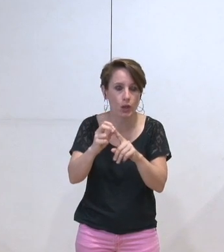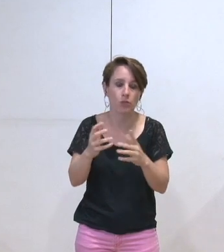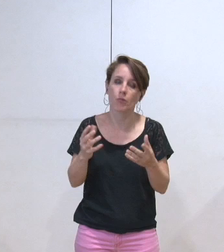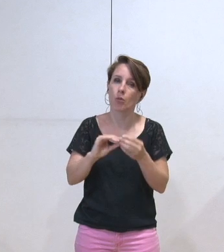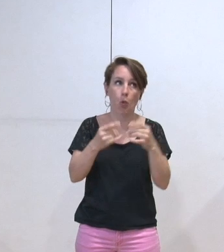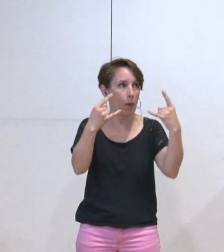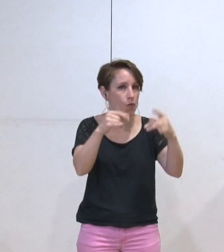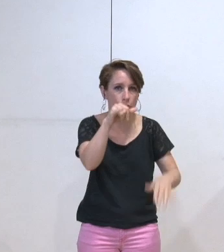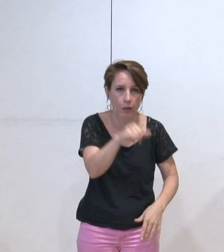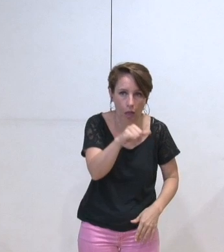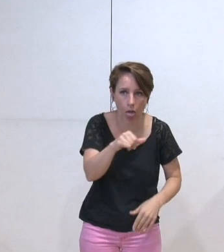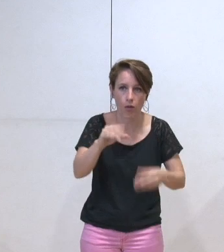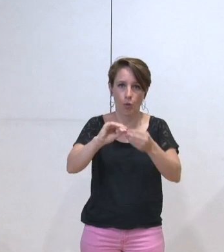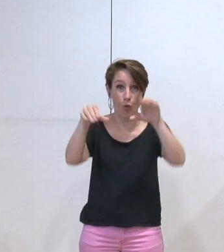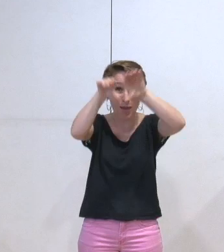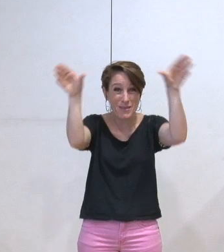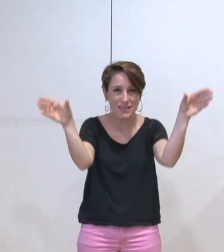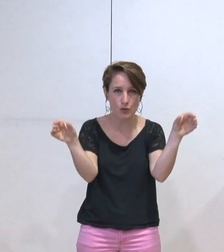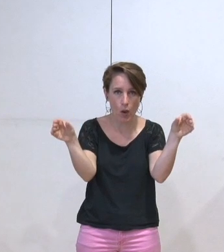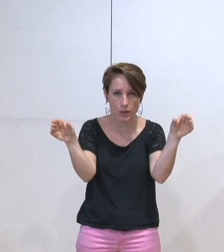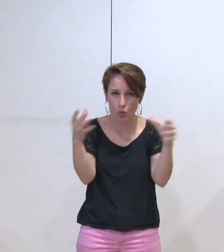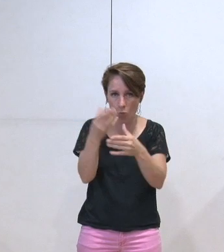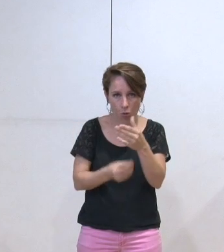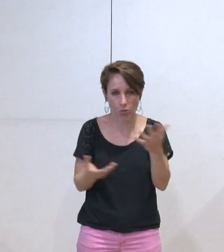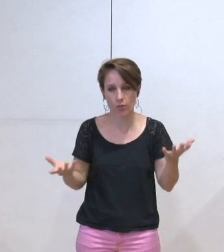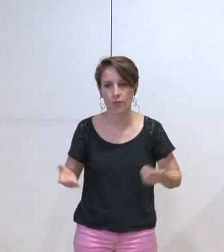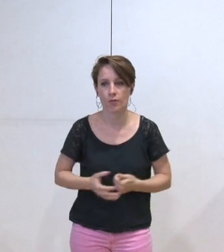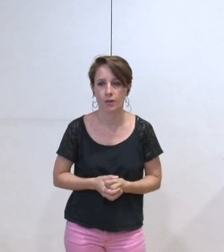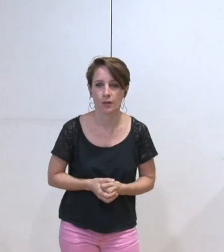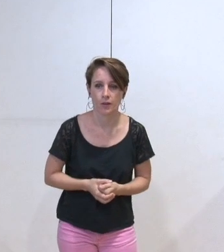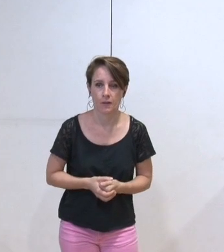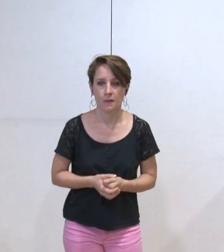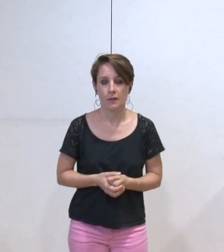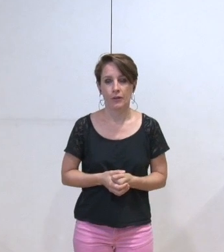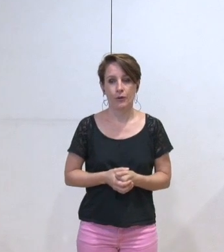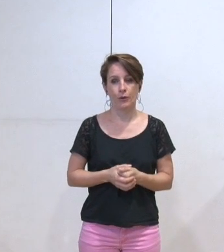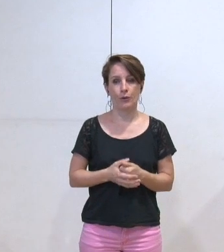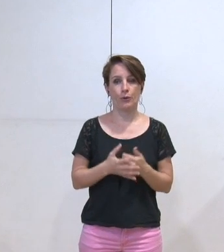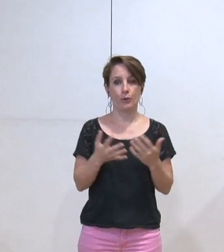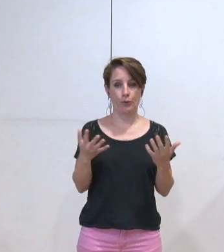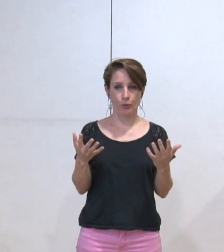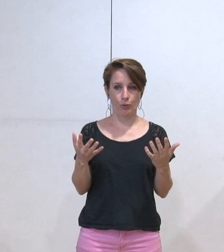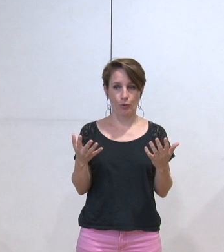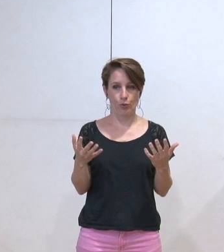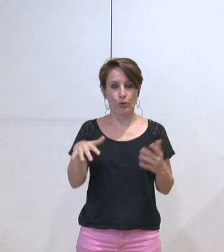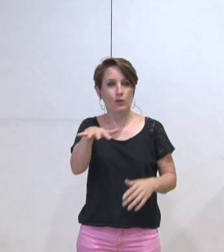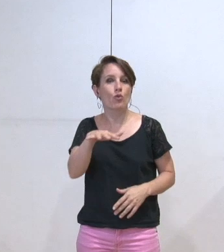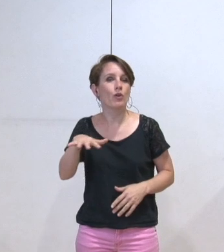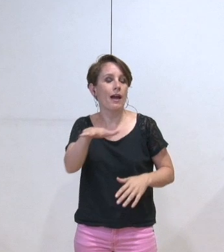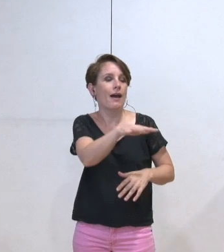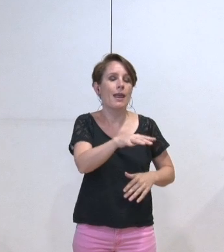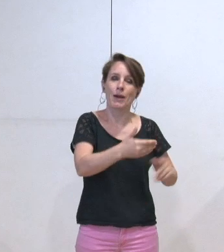existantes euh du manque d'isolation dans les combles et euh donc comme la partie maternelle a été rénovée en